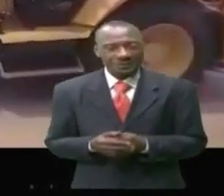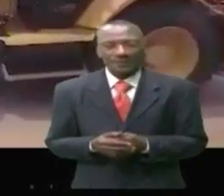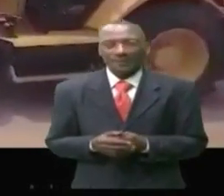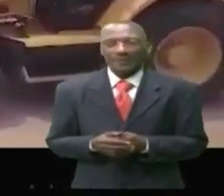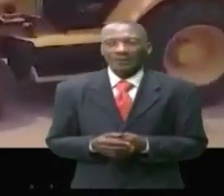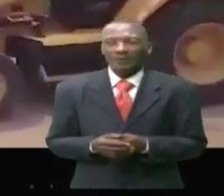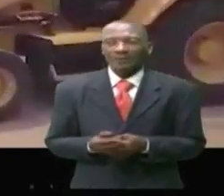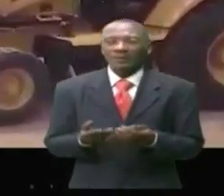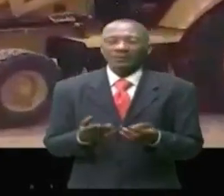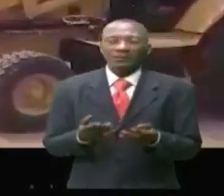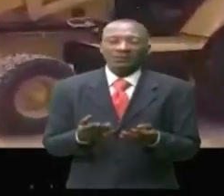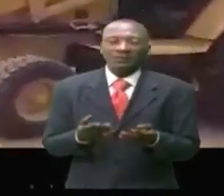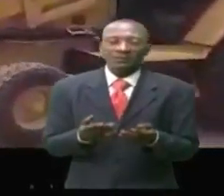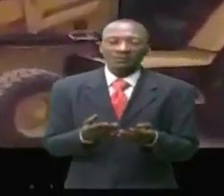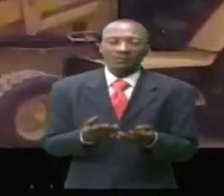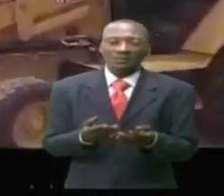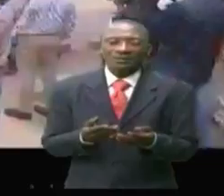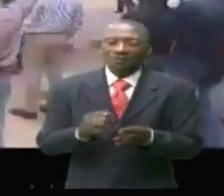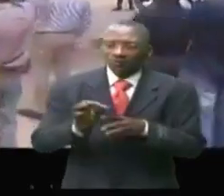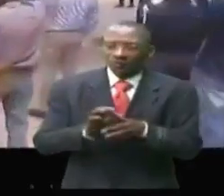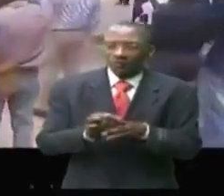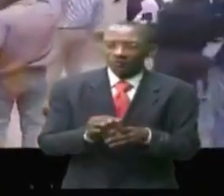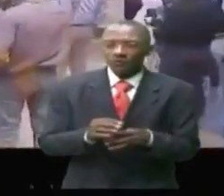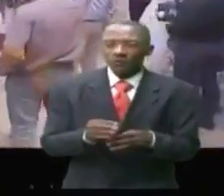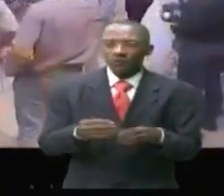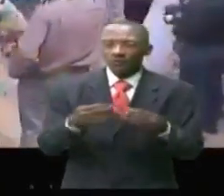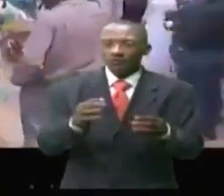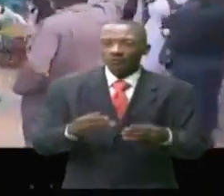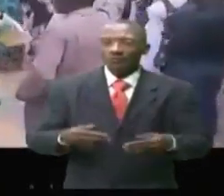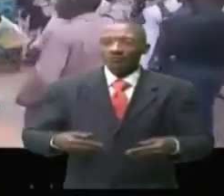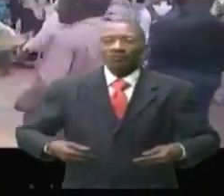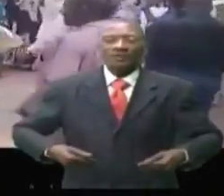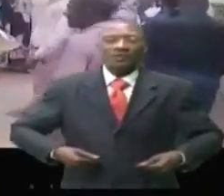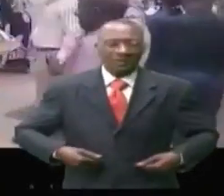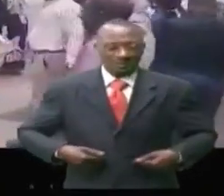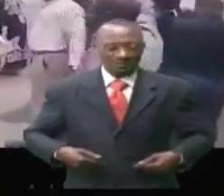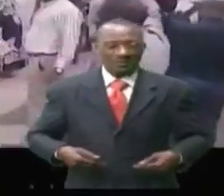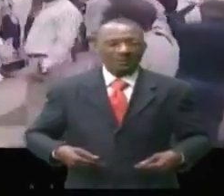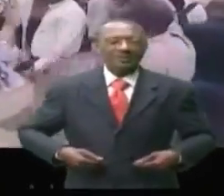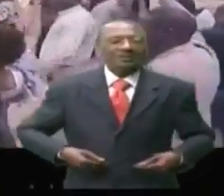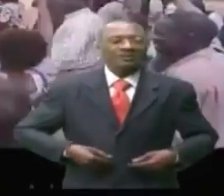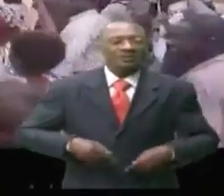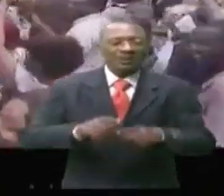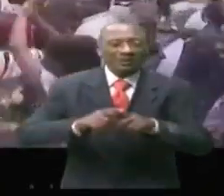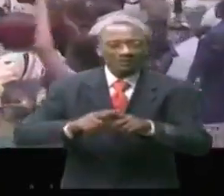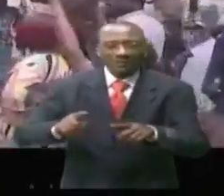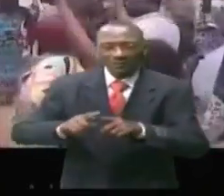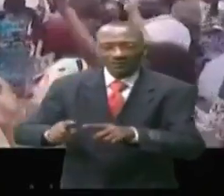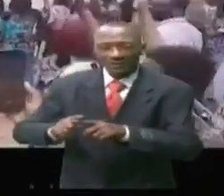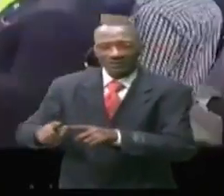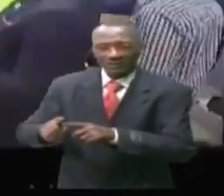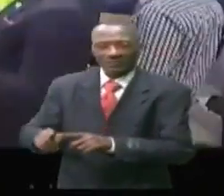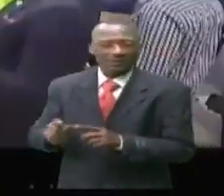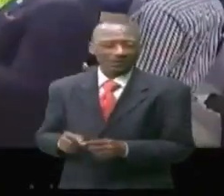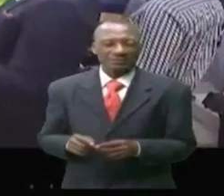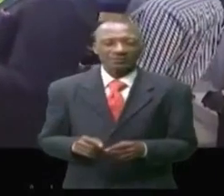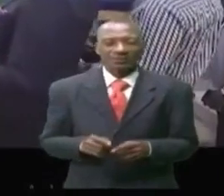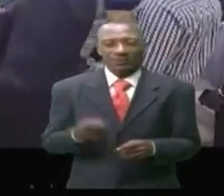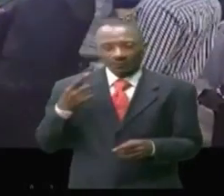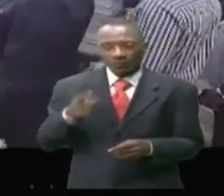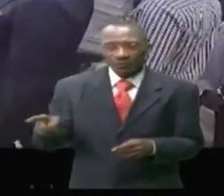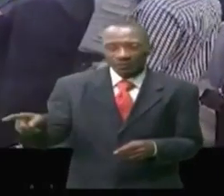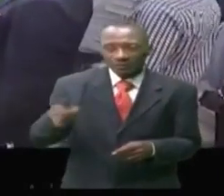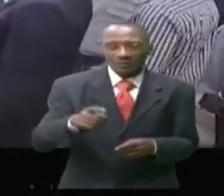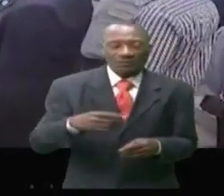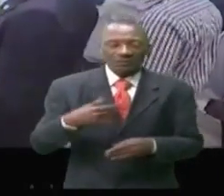sur pneus et une pelleteuse dont la garantie du constructeur est d'une année. Doté